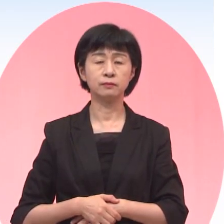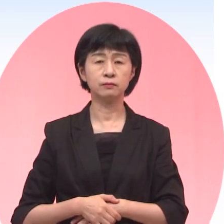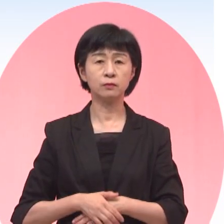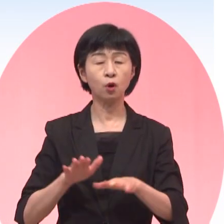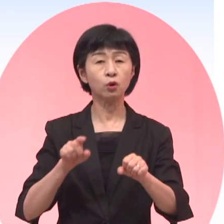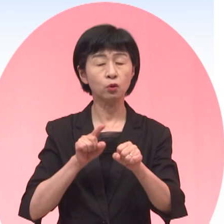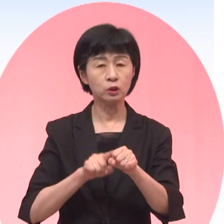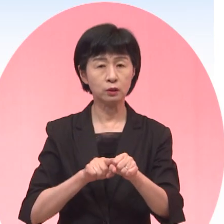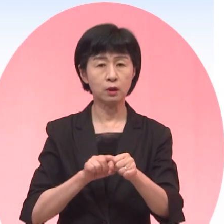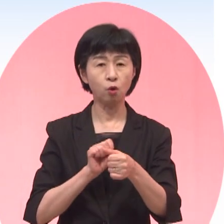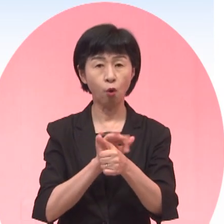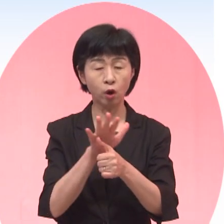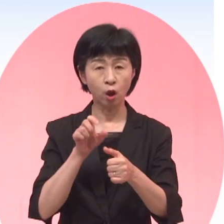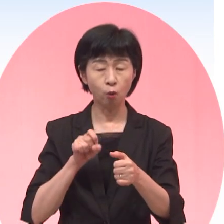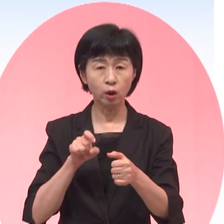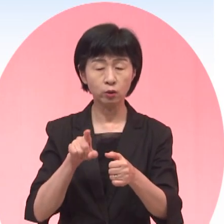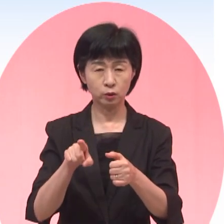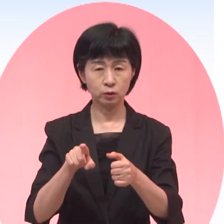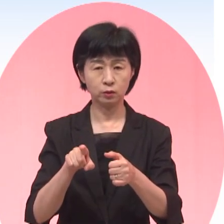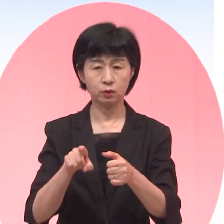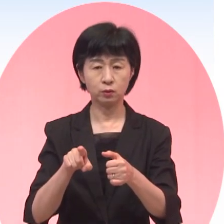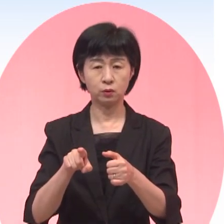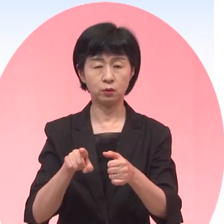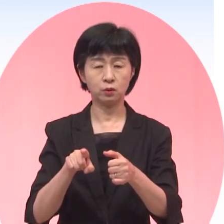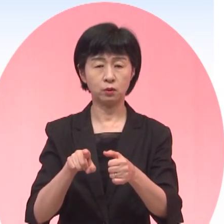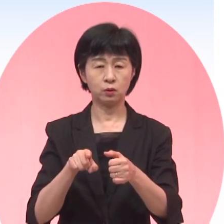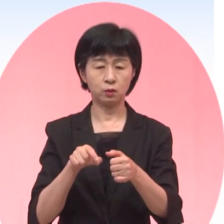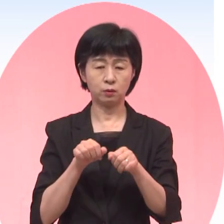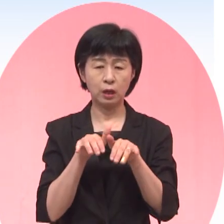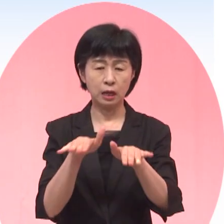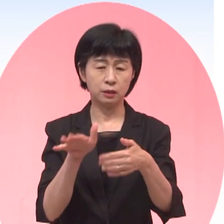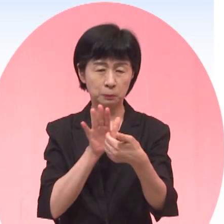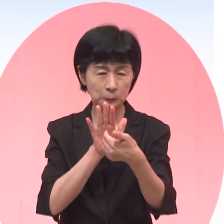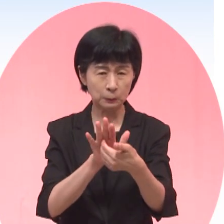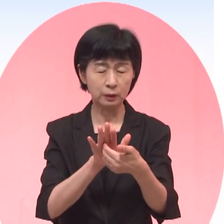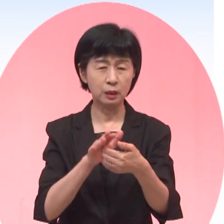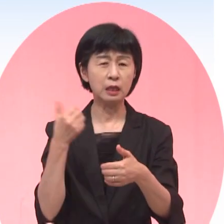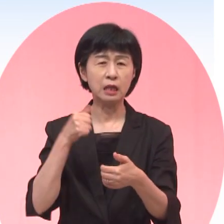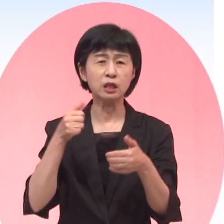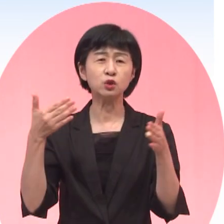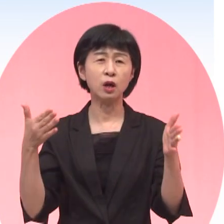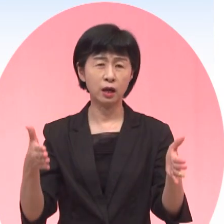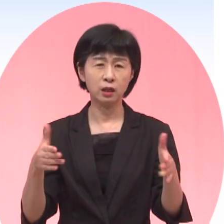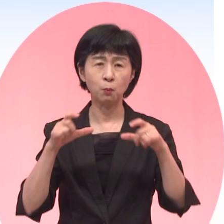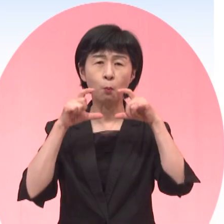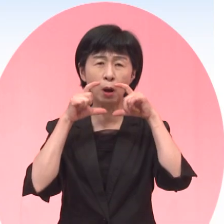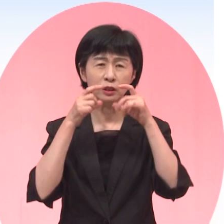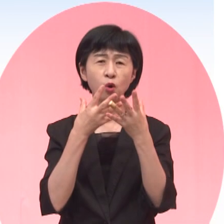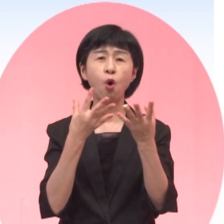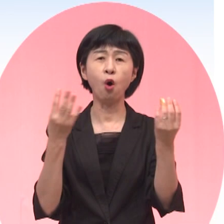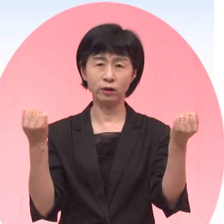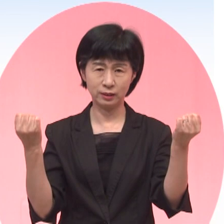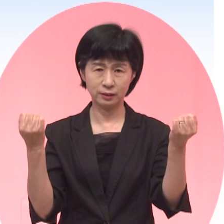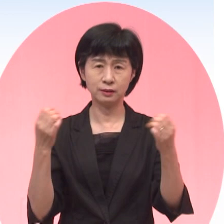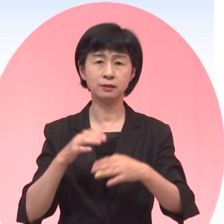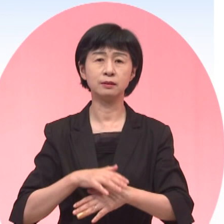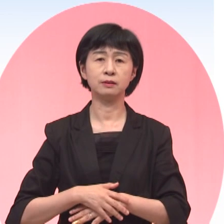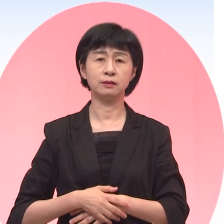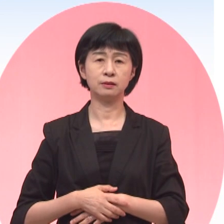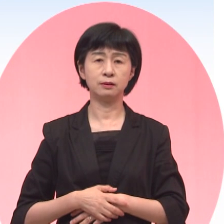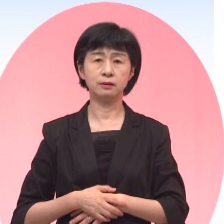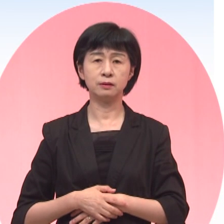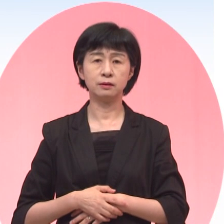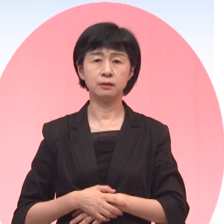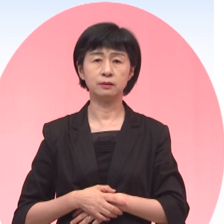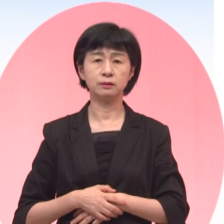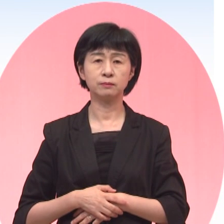今年は新型コロナウイルスの感染拡大を防ぐため、夏場も多くの人がマスクを着用することが考